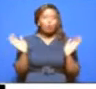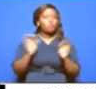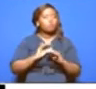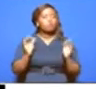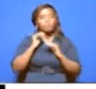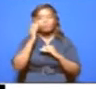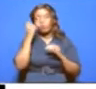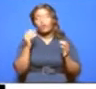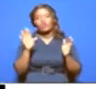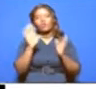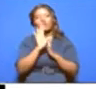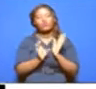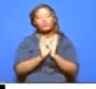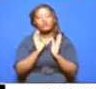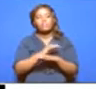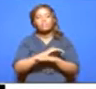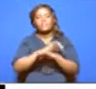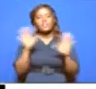clear. And